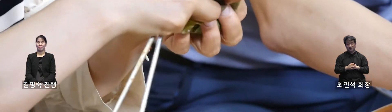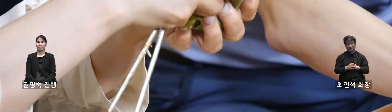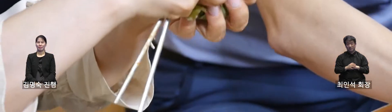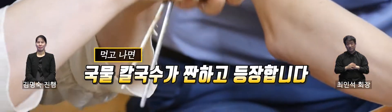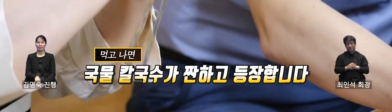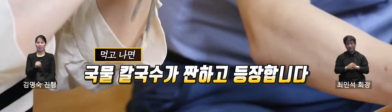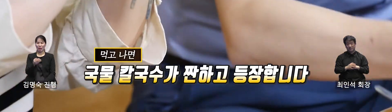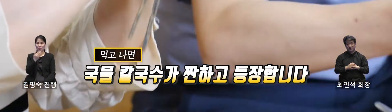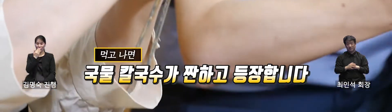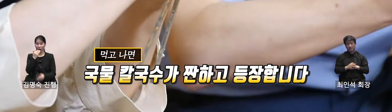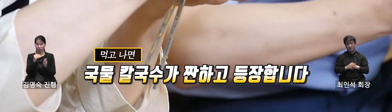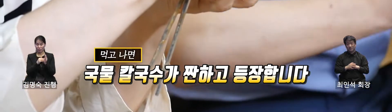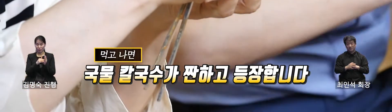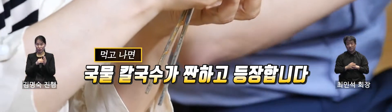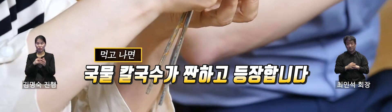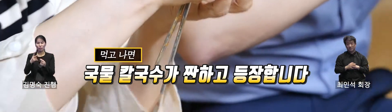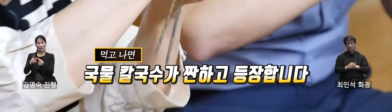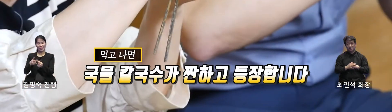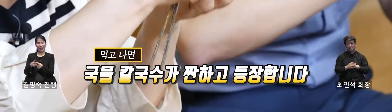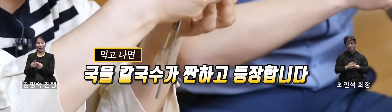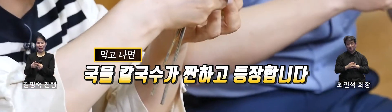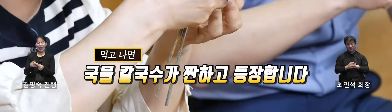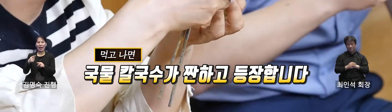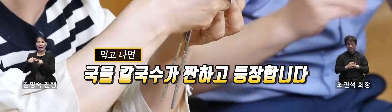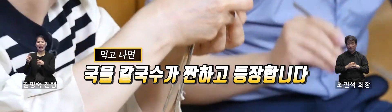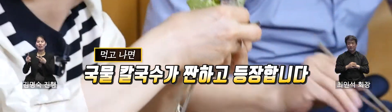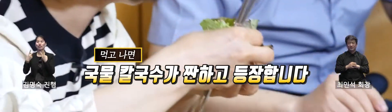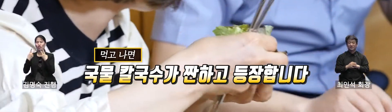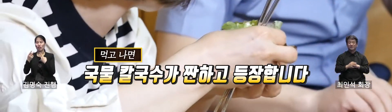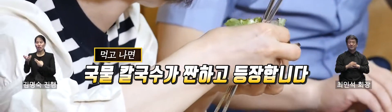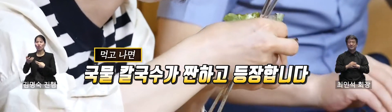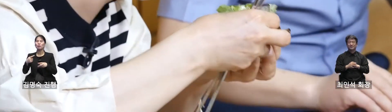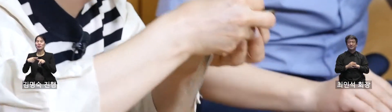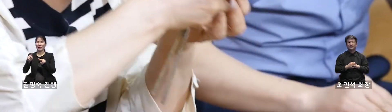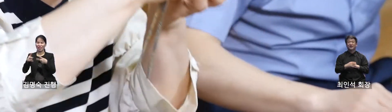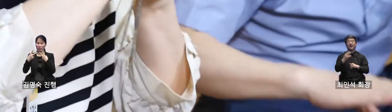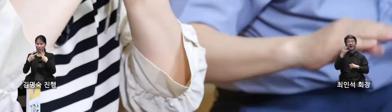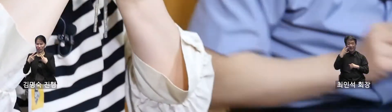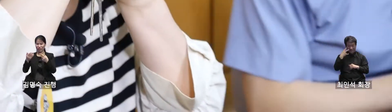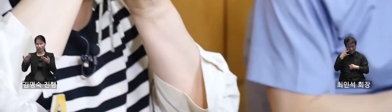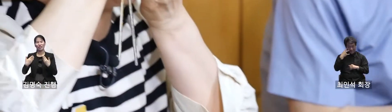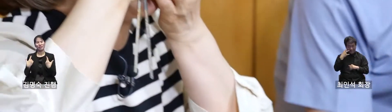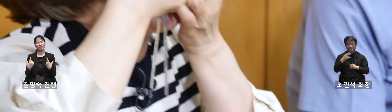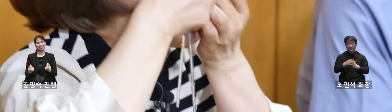자, 요거 먹으면 짠 하고 칼국수, 국물 칼국수가 나올 것 같아요. 네.